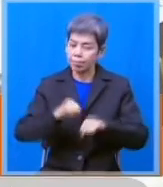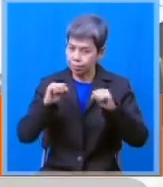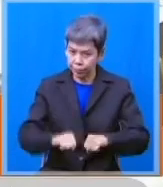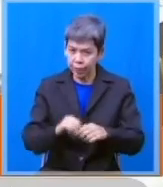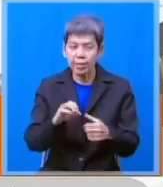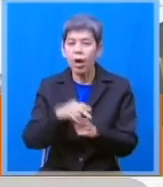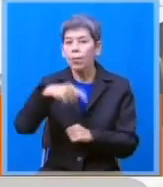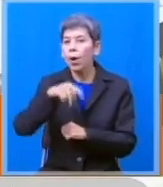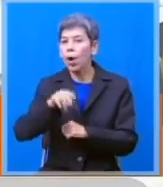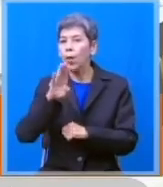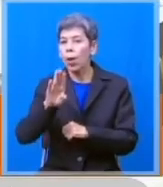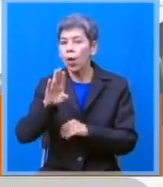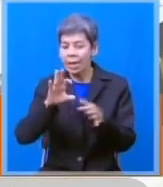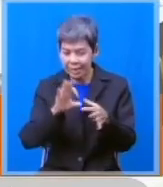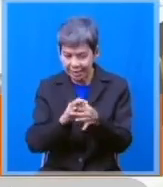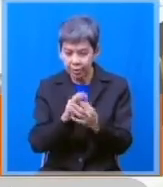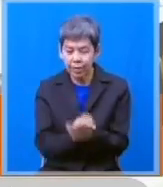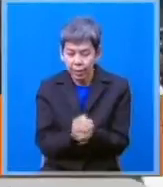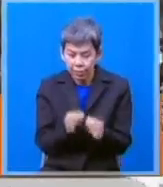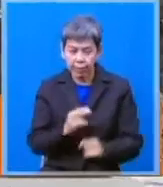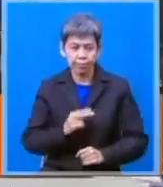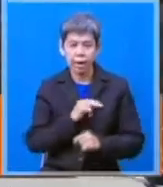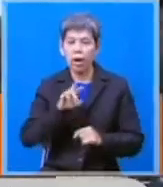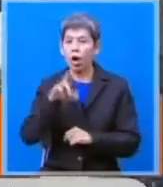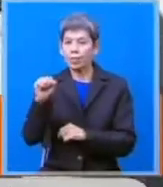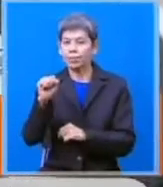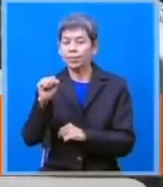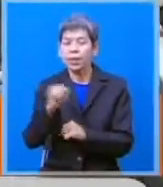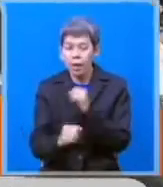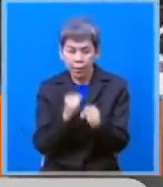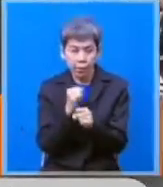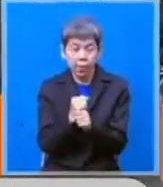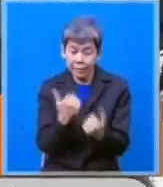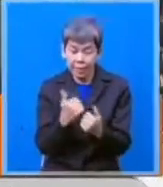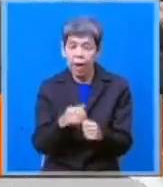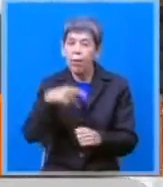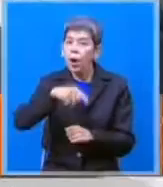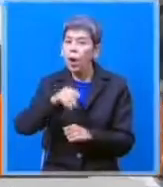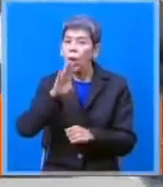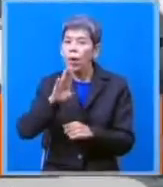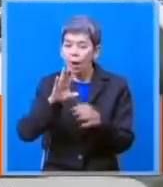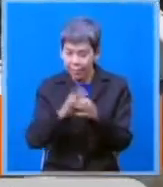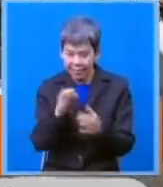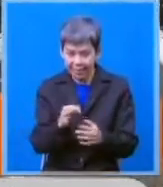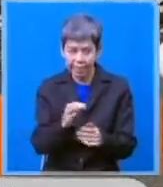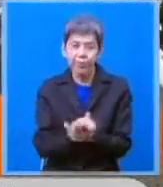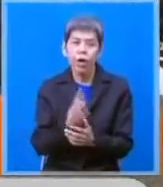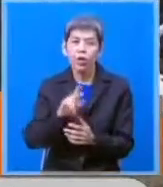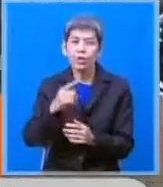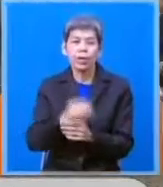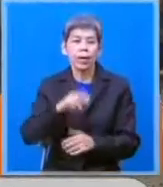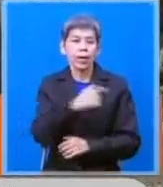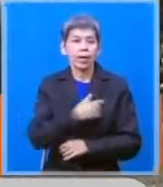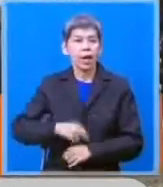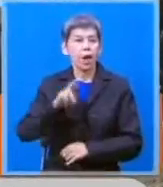อบร่างพระราชบัญญัติเหรียญรัตนาภรณ์รัชกาลที่10พุทธศักราชและร่างพระราชบัญญัติเหรียญราชรุจิรัชกาลที่